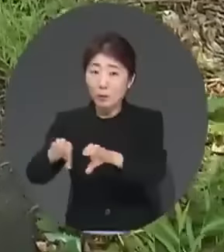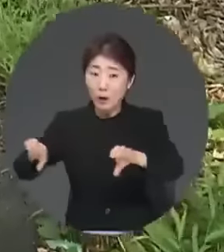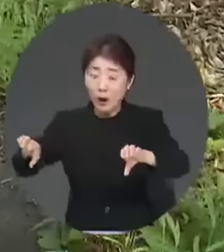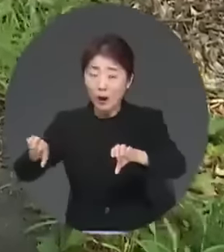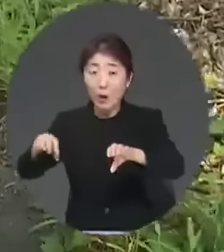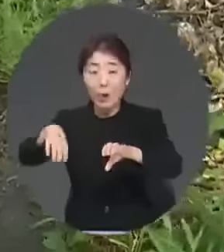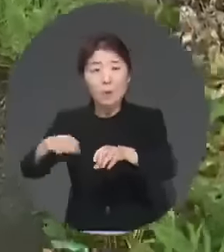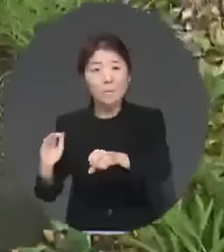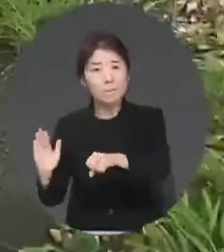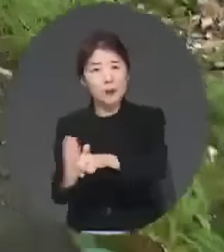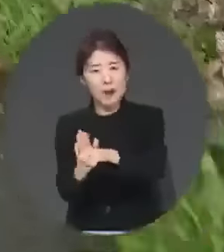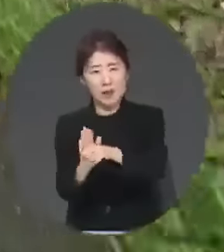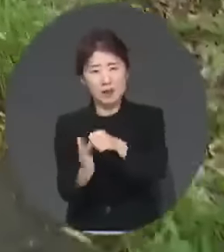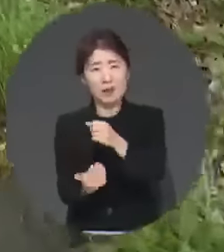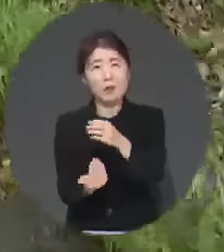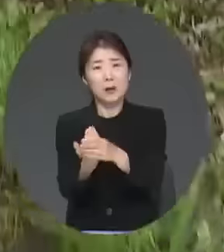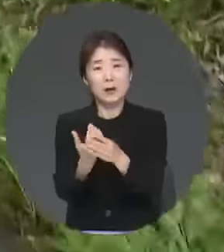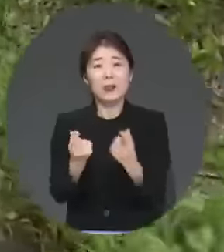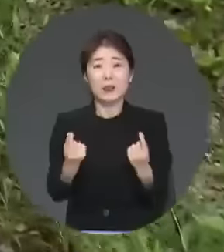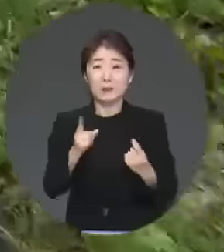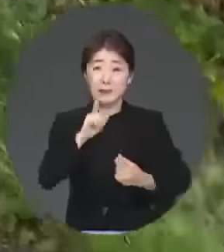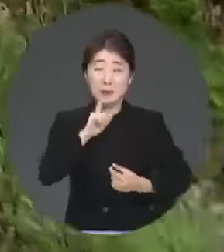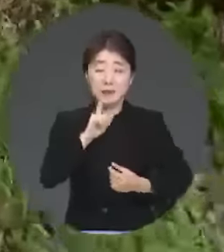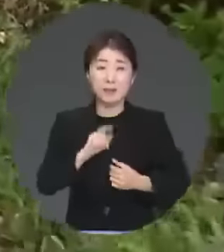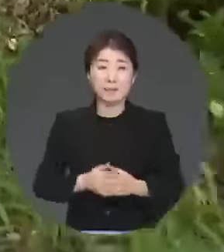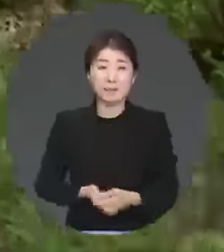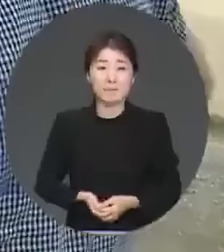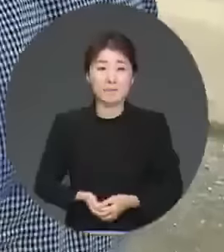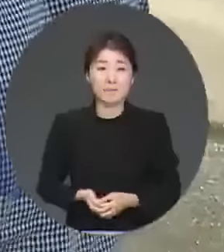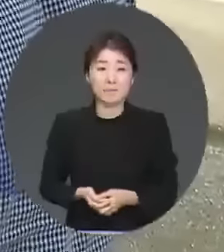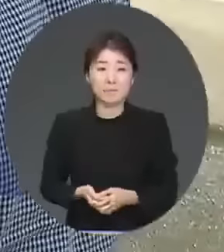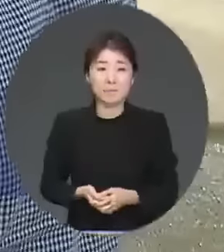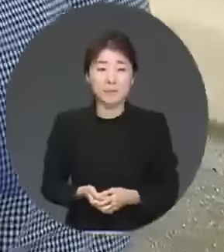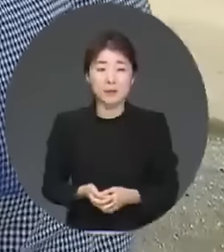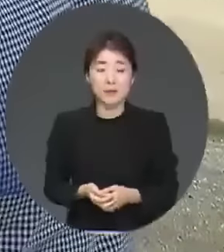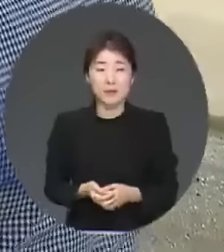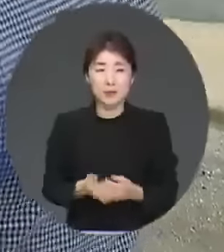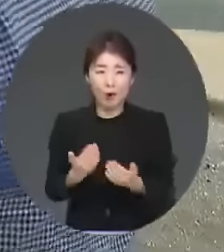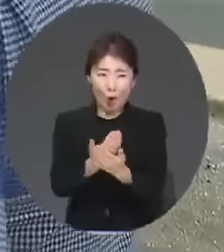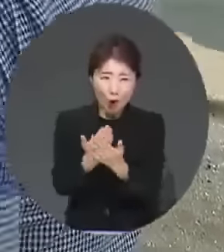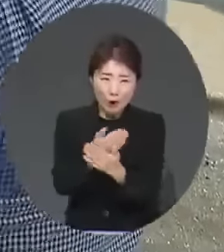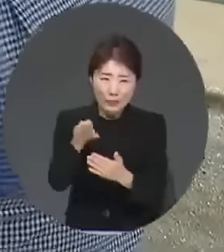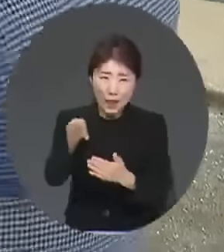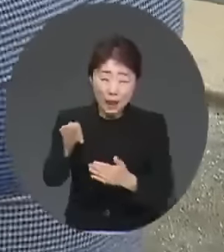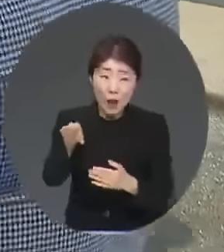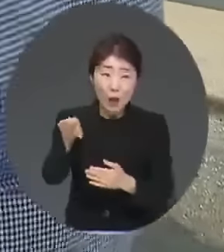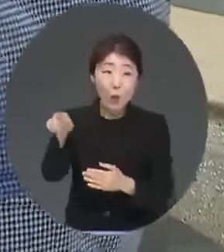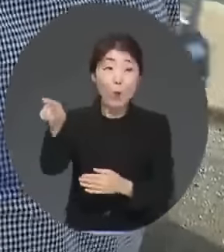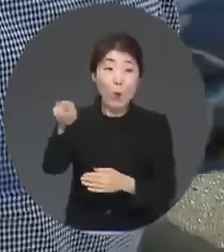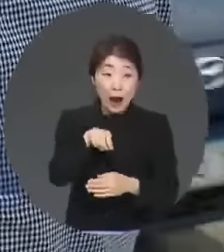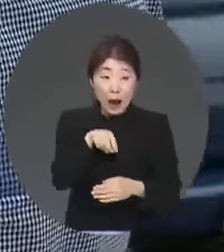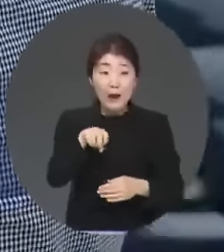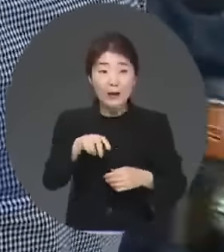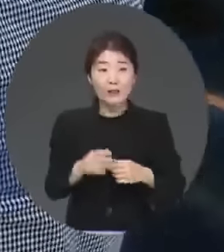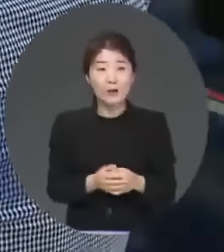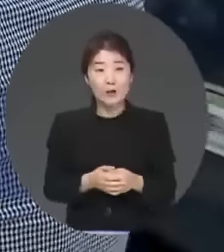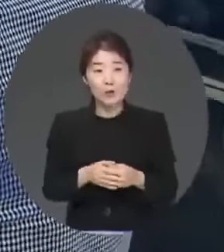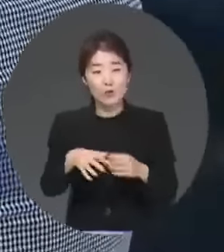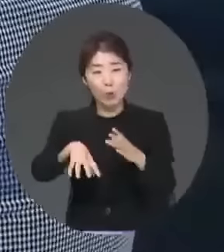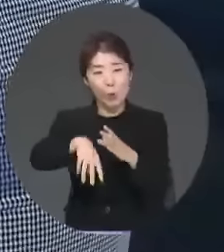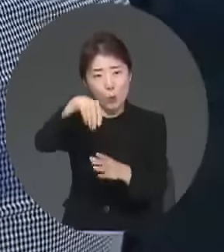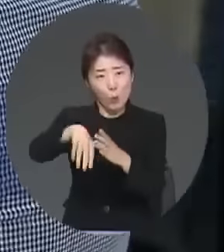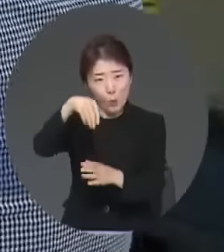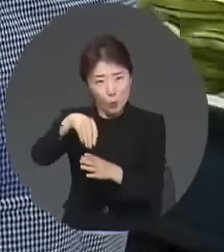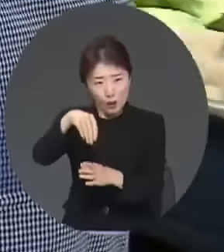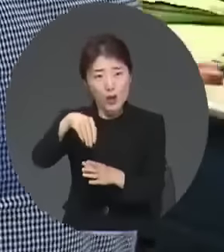막혀 문제가 생긴 걸로 추정하고 있습니다. 분열차가 올 겁니다. 분열차가 네. 와가지고 이 안에 있는 물을 좀 흡입해가지고 빼고 해,